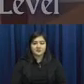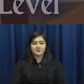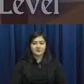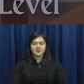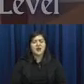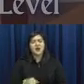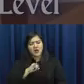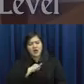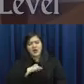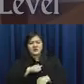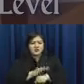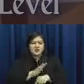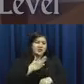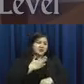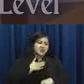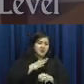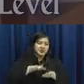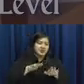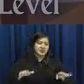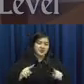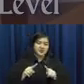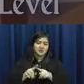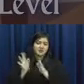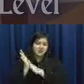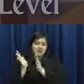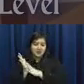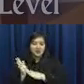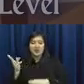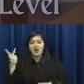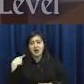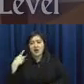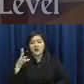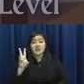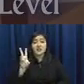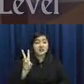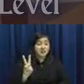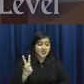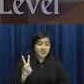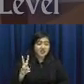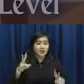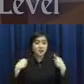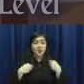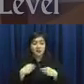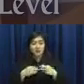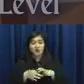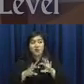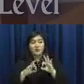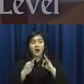ko. Ilan ang pinapaaral ko. Meron akong anim na binubuhay. Sino bang gumawa niyan?